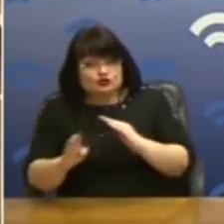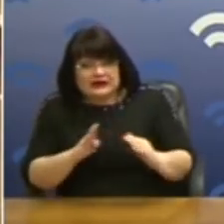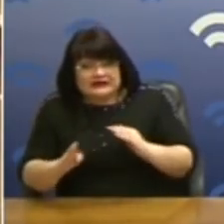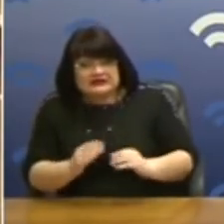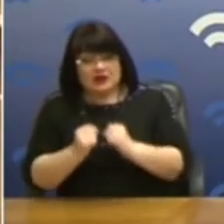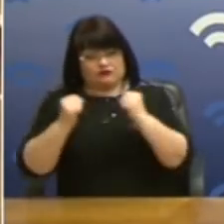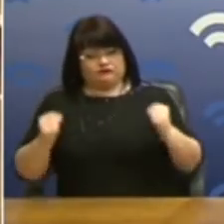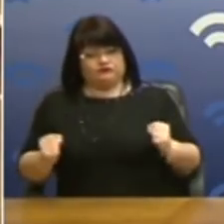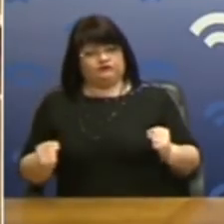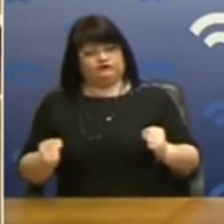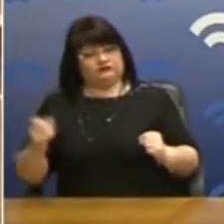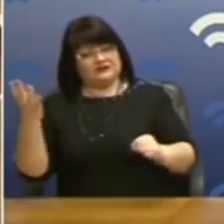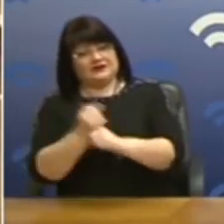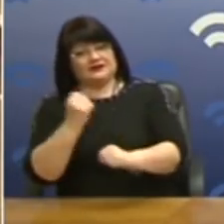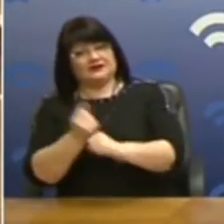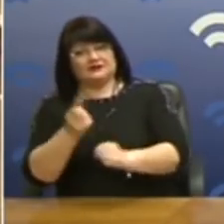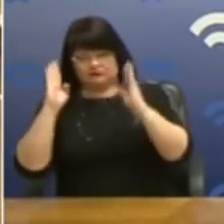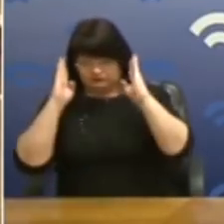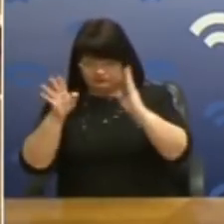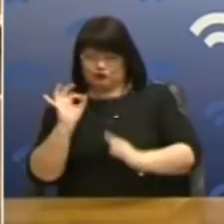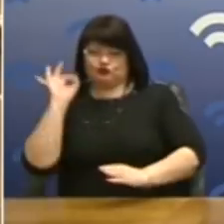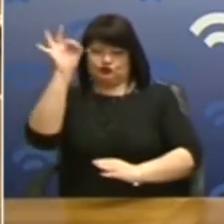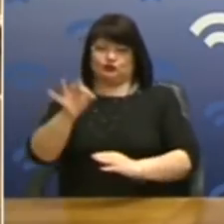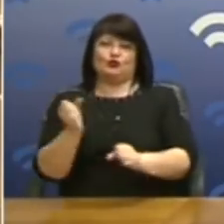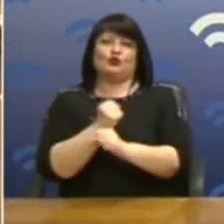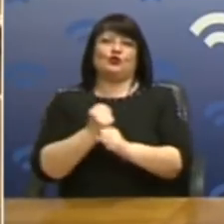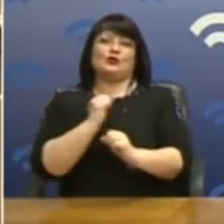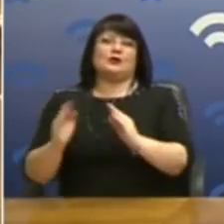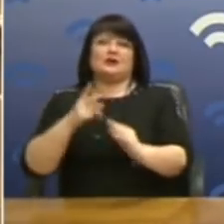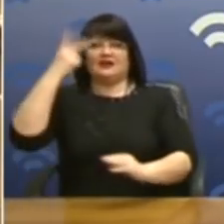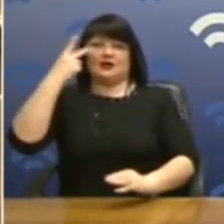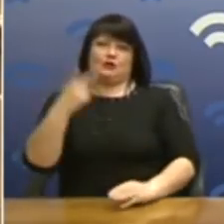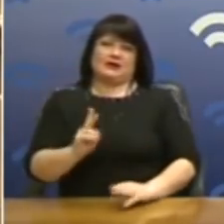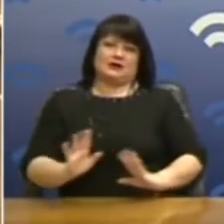και δυνατός και μέσα στους τόπους δουλειάς, προστατεύοντας τα δικαιώματά του.